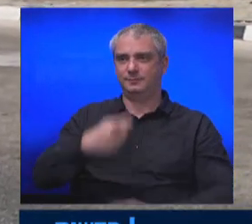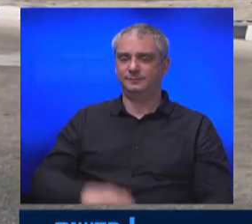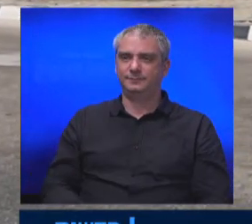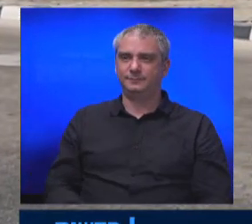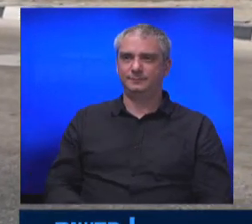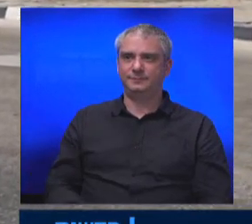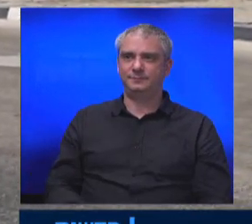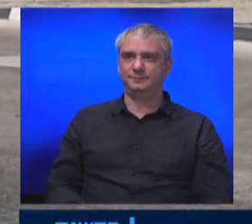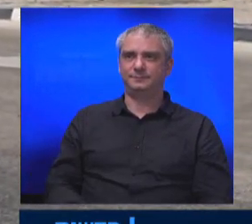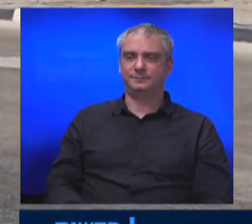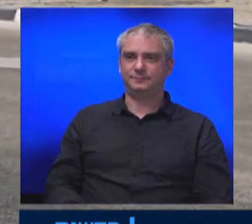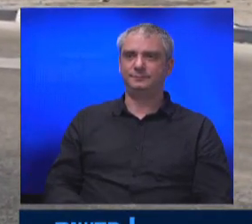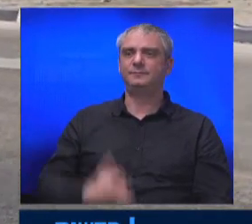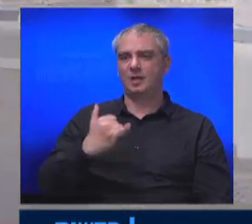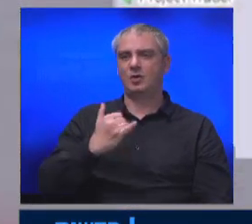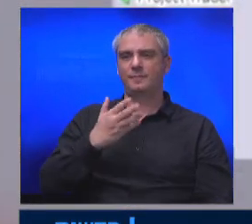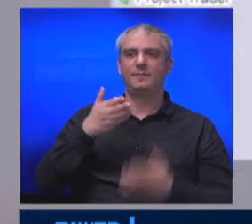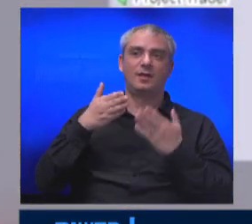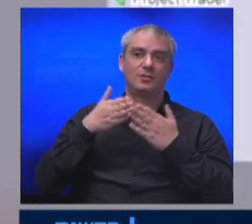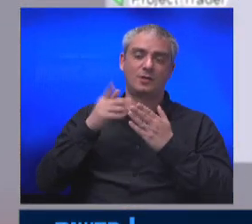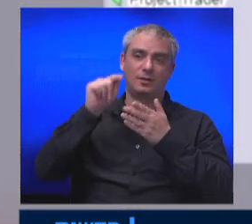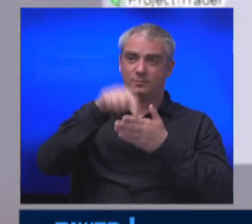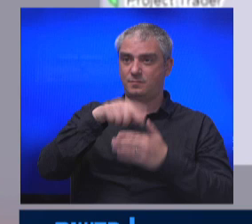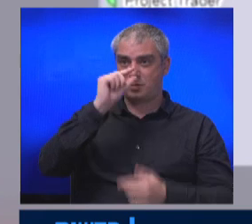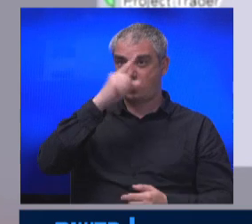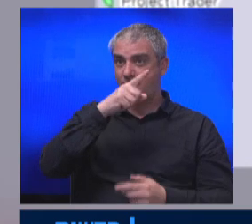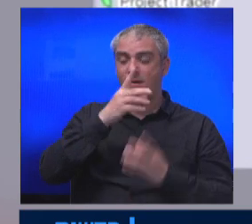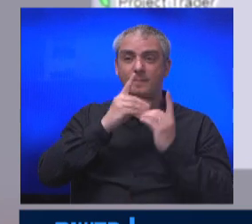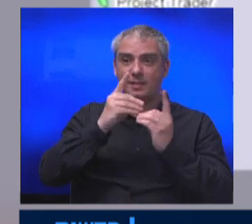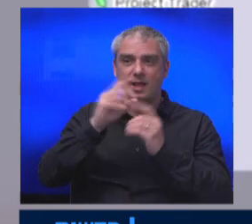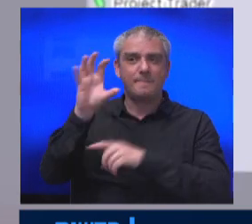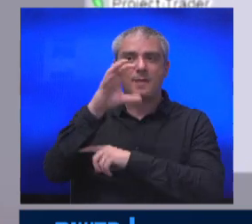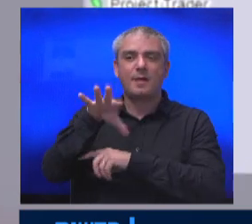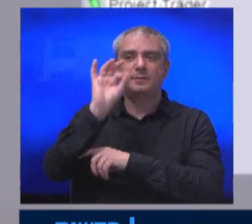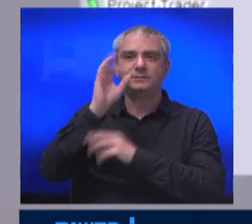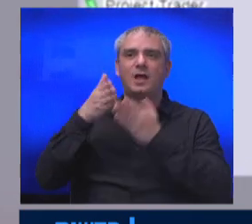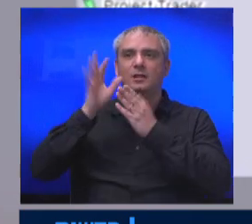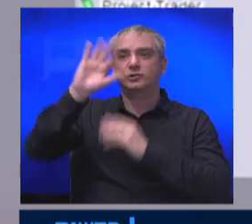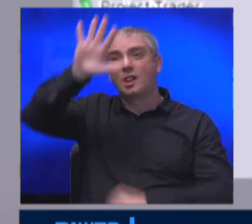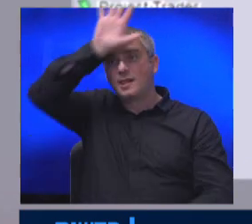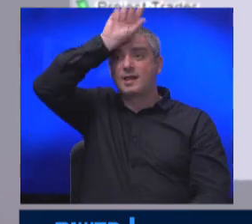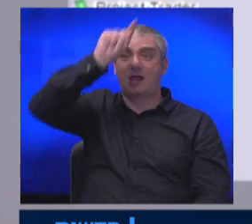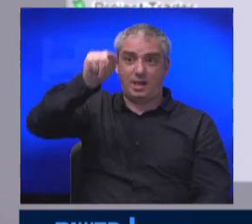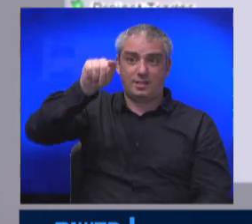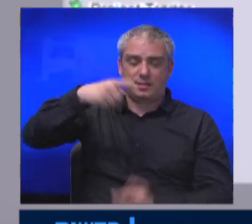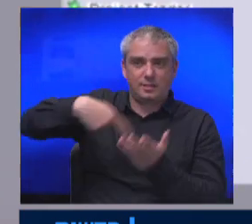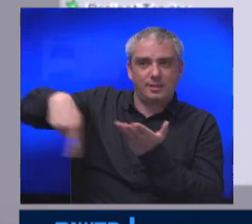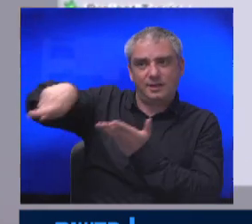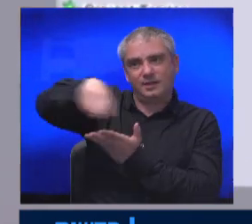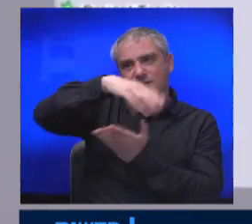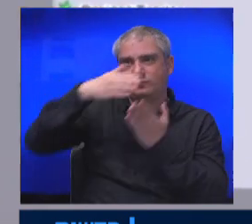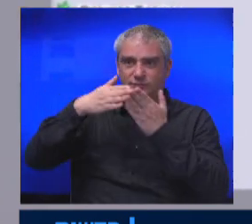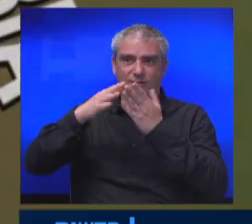היום נחתה הליוס ריי בנמל דובאי. בדרך לשם המקם איתר כלי שיט איראנים שהקיפו את הספינה שבבעלות איש העסקים